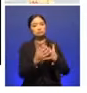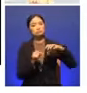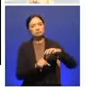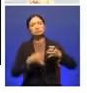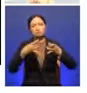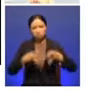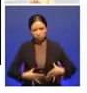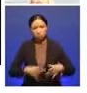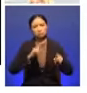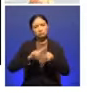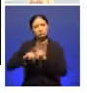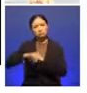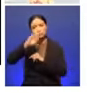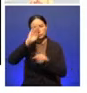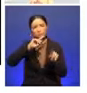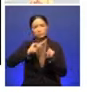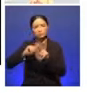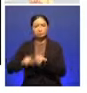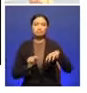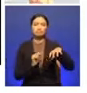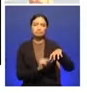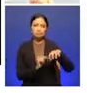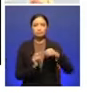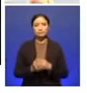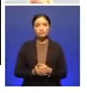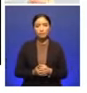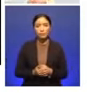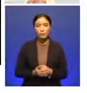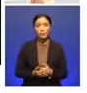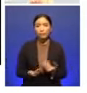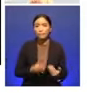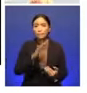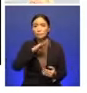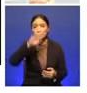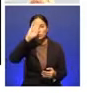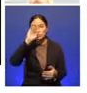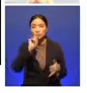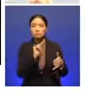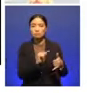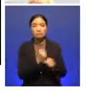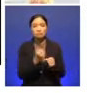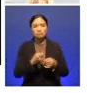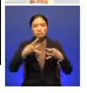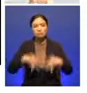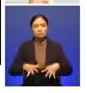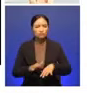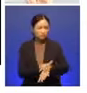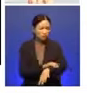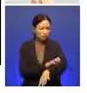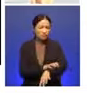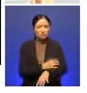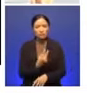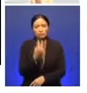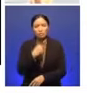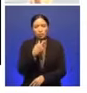ความเสี่ยงนะคะบางแห่งเรียกว่าเป็นพื้นที่ป่วยแล้วก็จะถ้าเขาป่วยขึ้นมาอันนี้ต้องลดความเสี่ยงโรคผิวหนังโรคหายใจโร